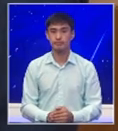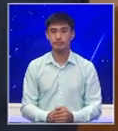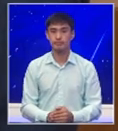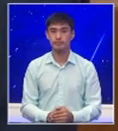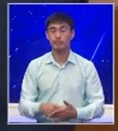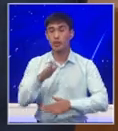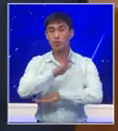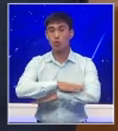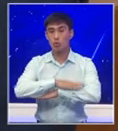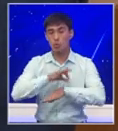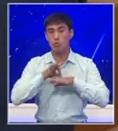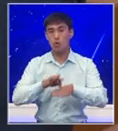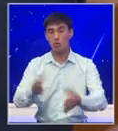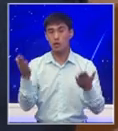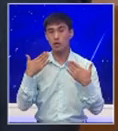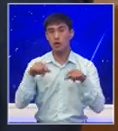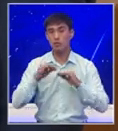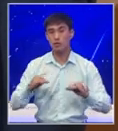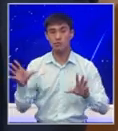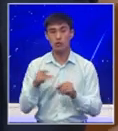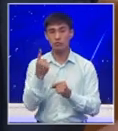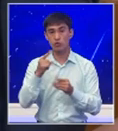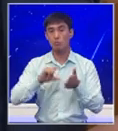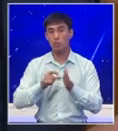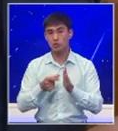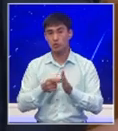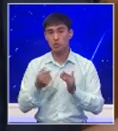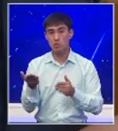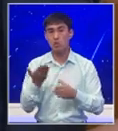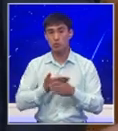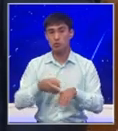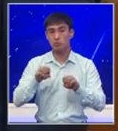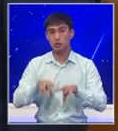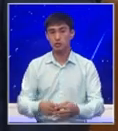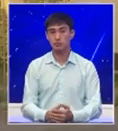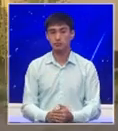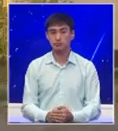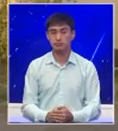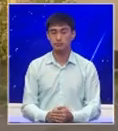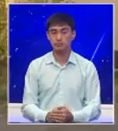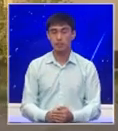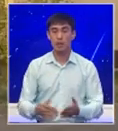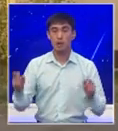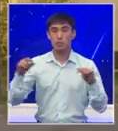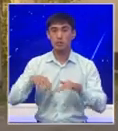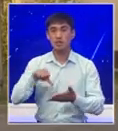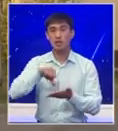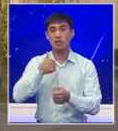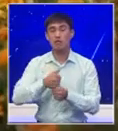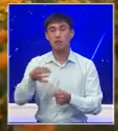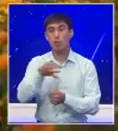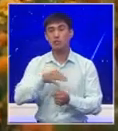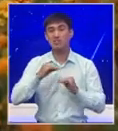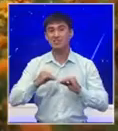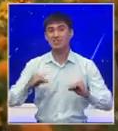И уроки проходят, и отдыхают дети. Все в одном помещении. Мы поможем решить этот вопрос. Посетил глава области и